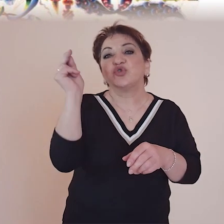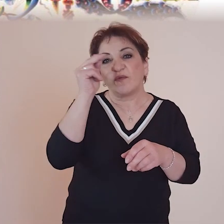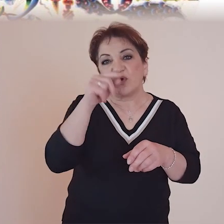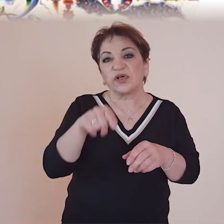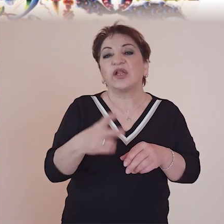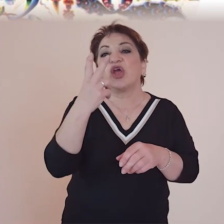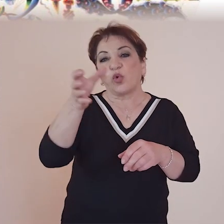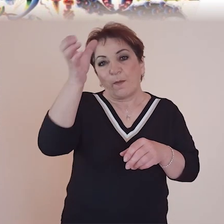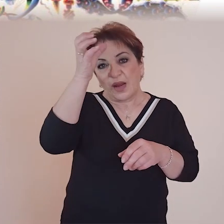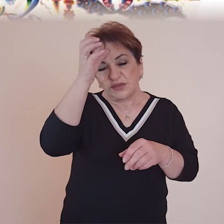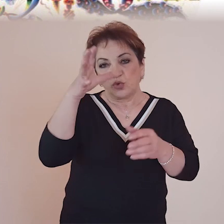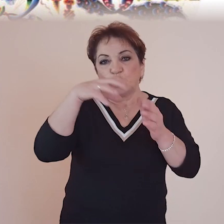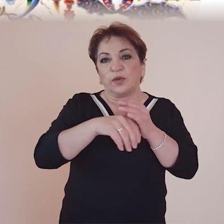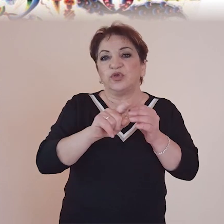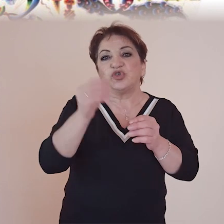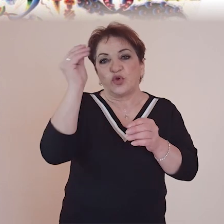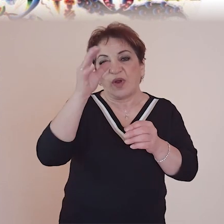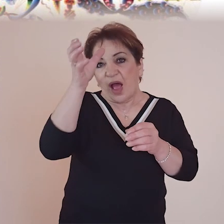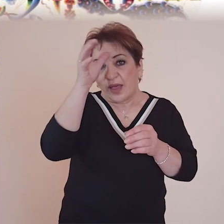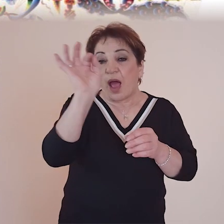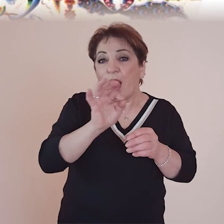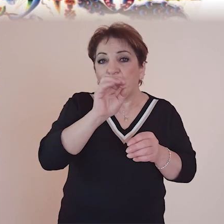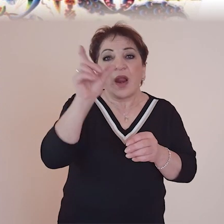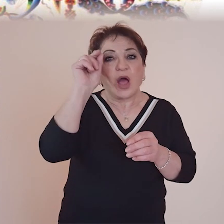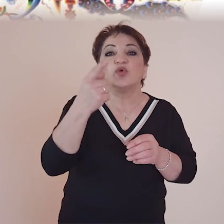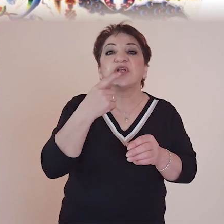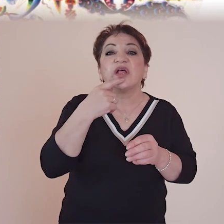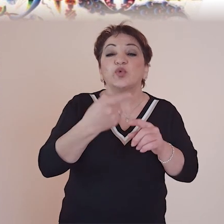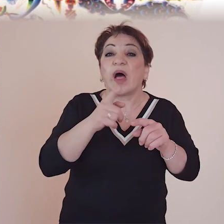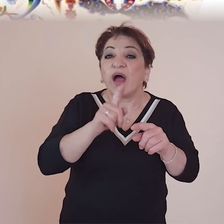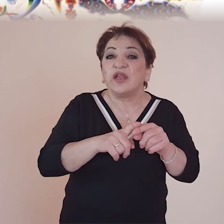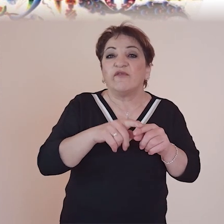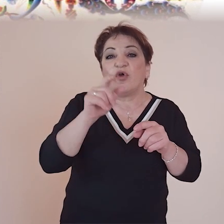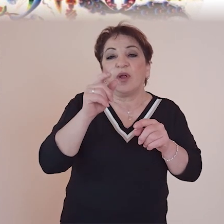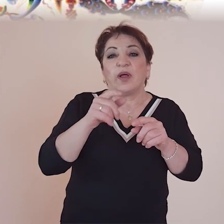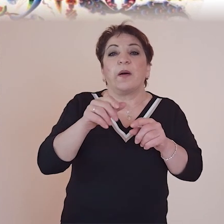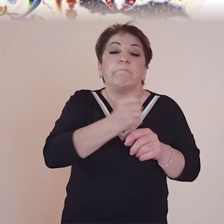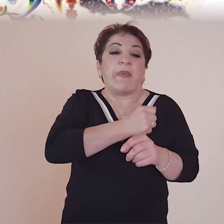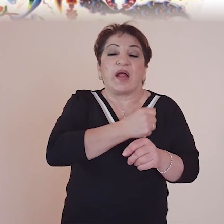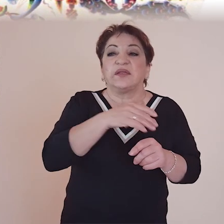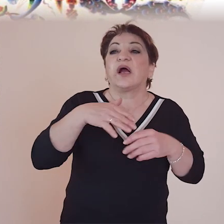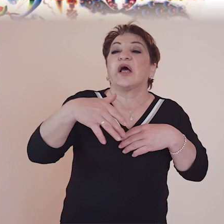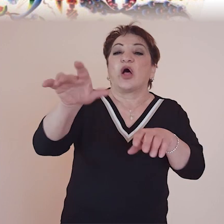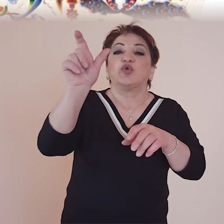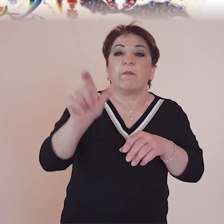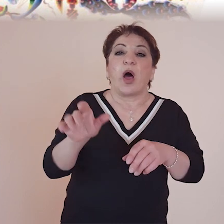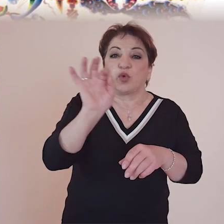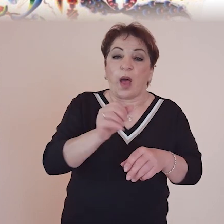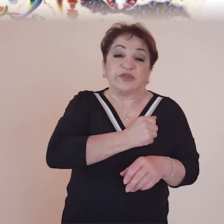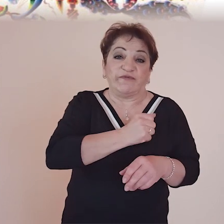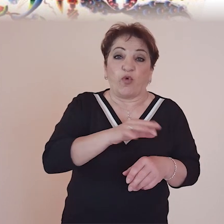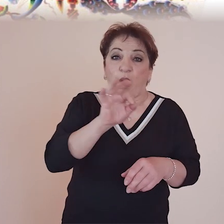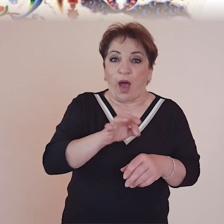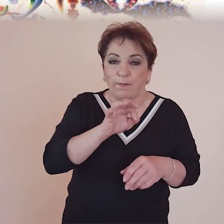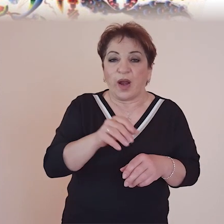այս երկու բանեստեղծություններից։ Հայի համար հայոց լեզուն այն է, ինչ-որ մարդի գնացող զինվորի համար զենքը։ Հայոց